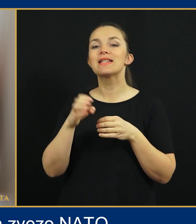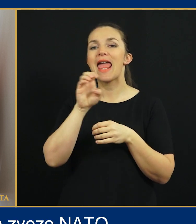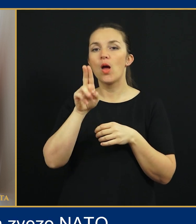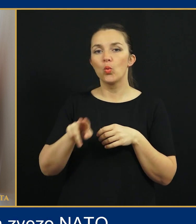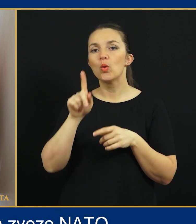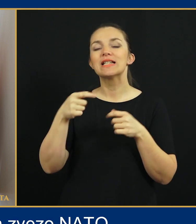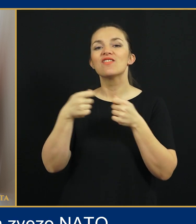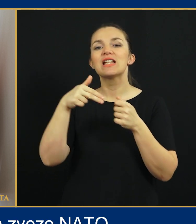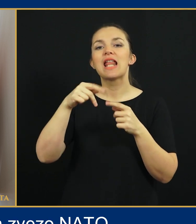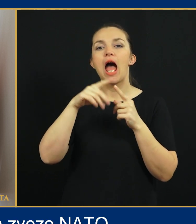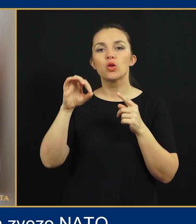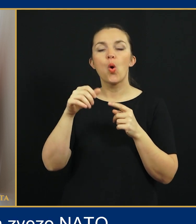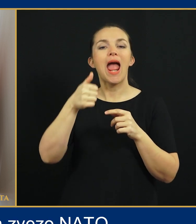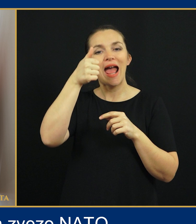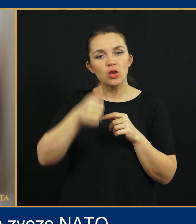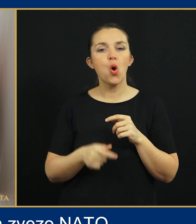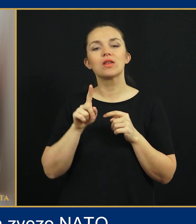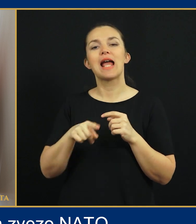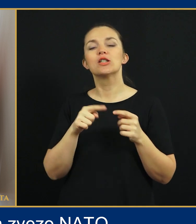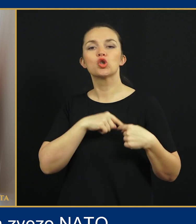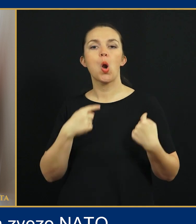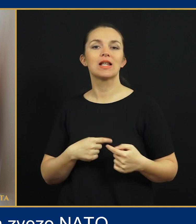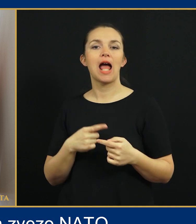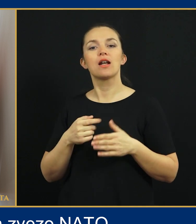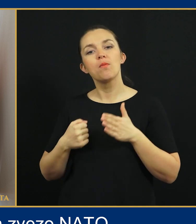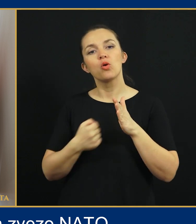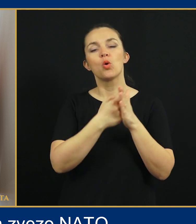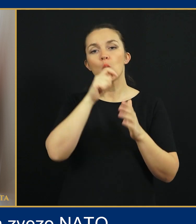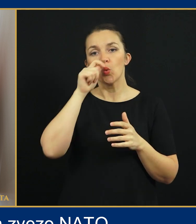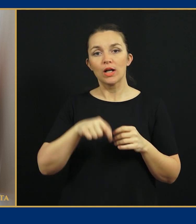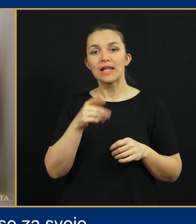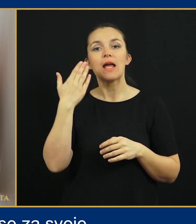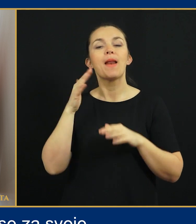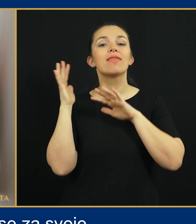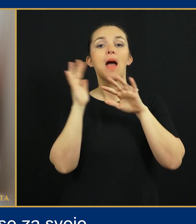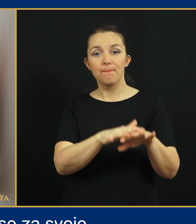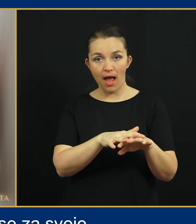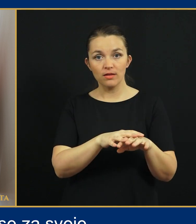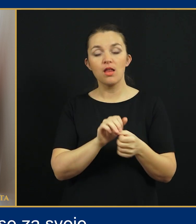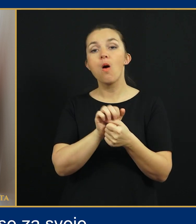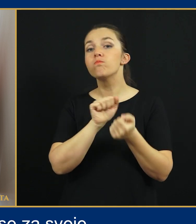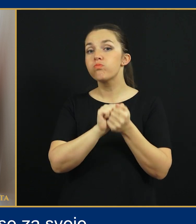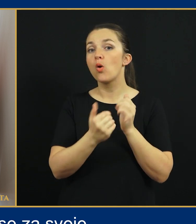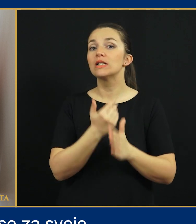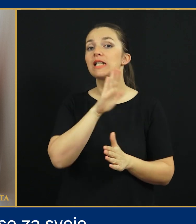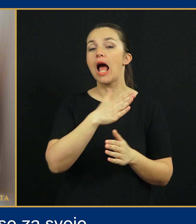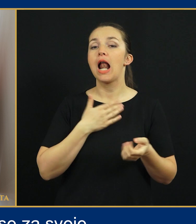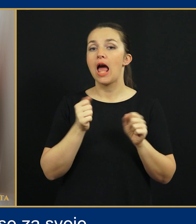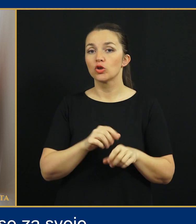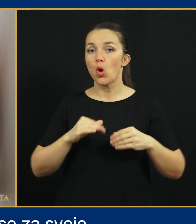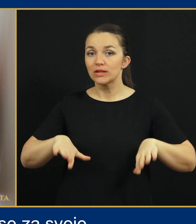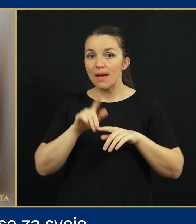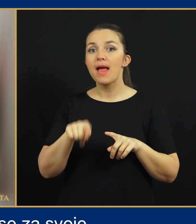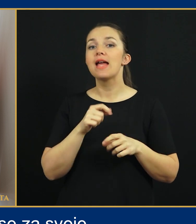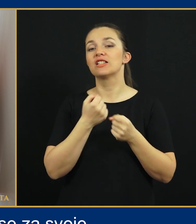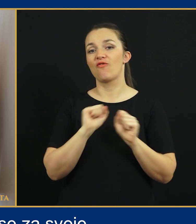EU in zvezo NATO enotna in solidarna v podpori Ukrajini, ki je bila napadena, bori se za svoje ozemlje in bori